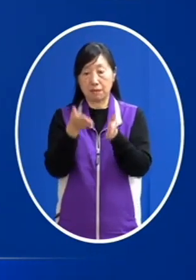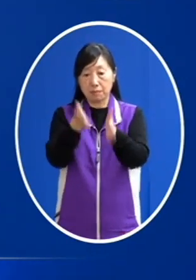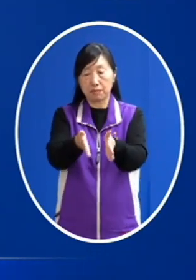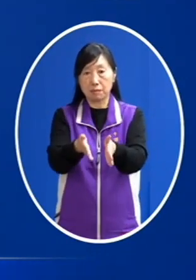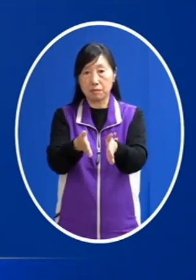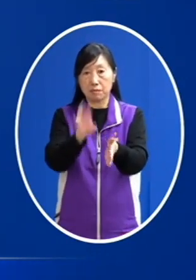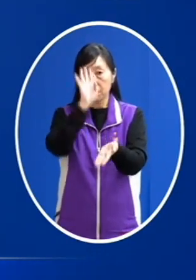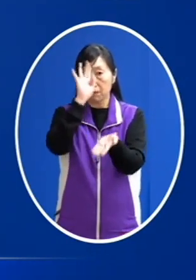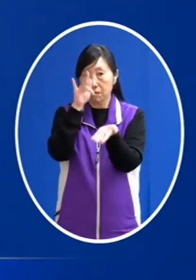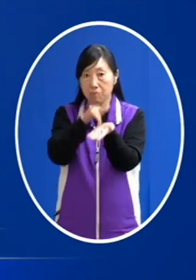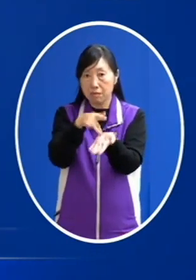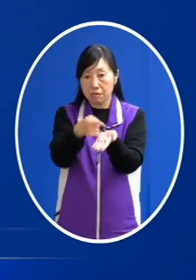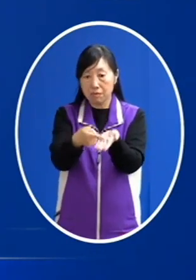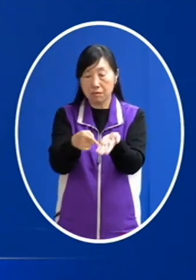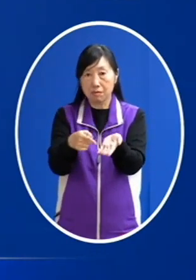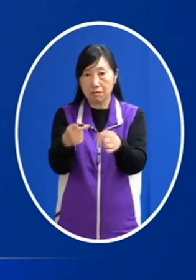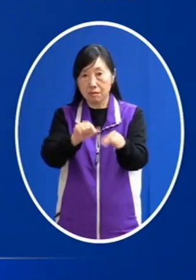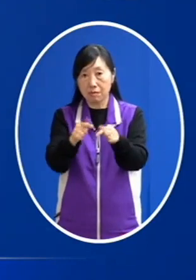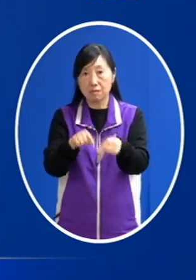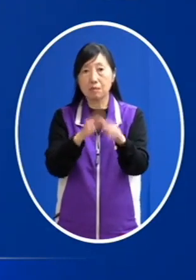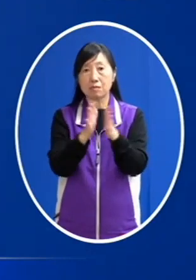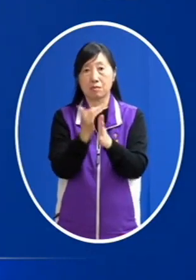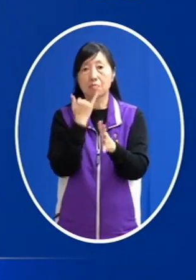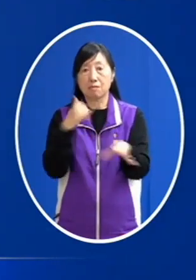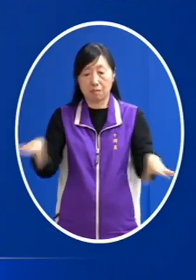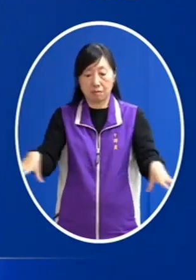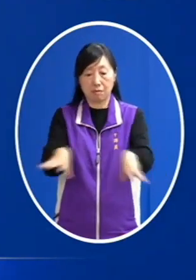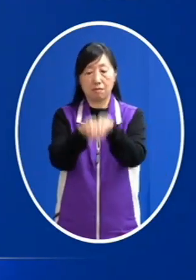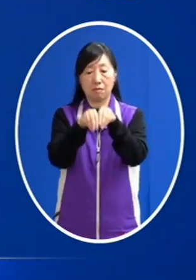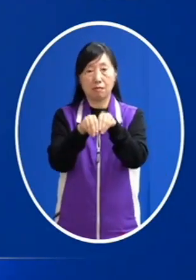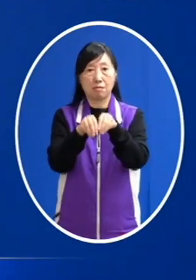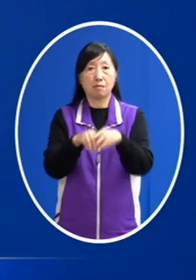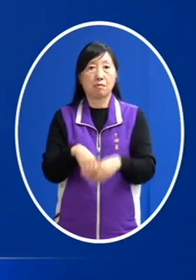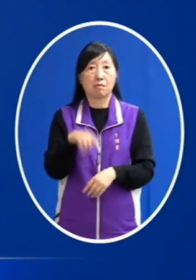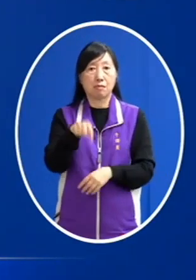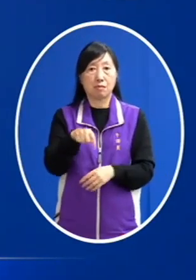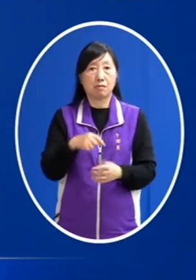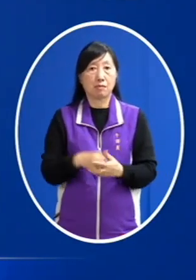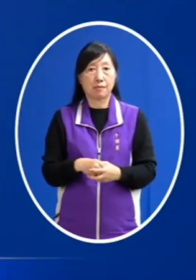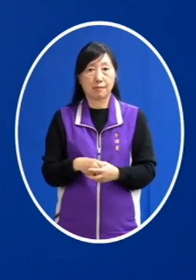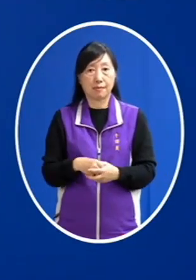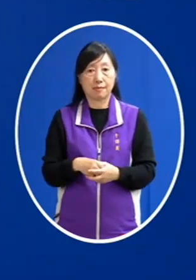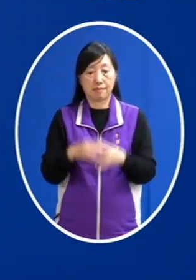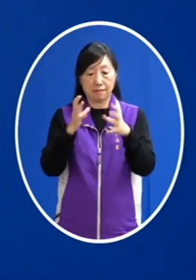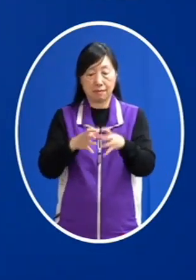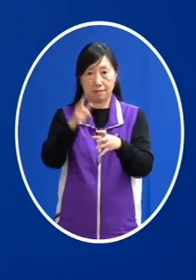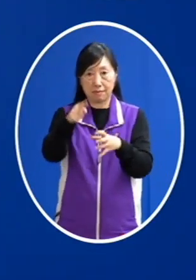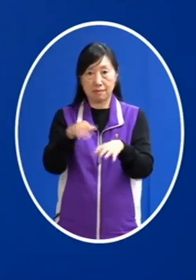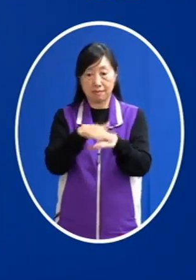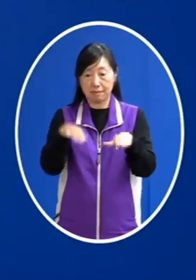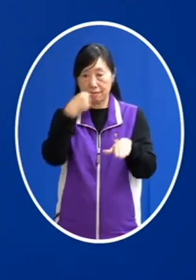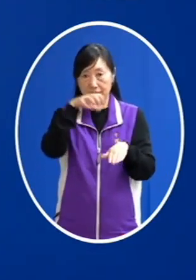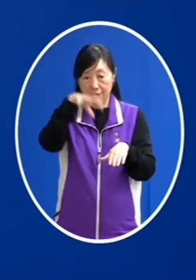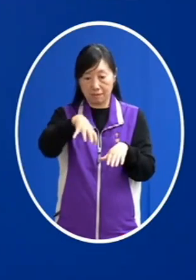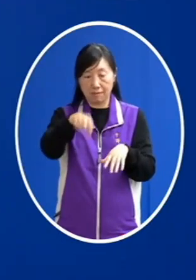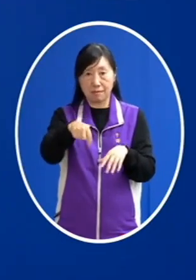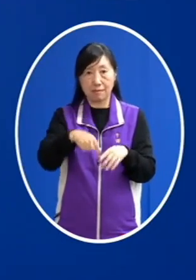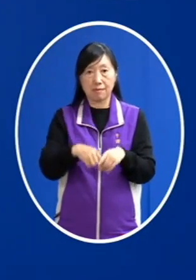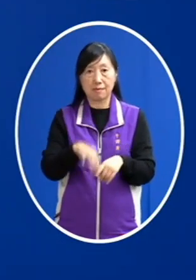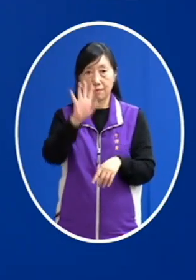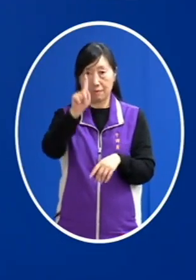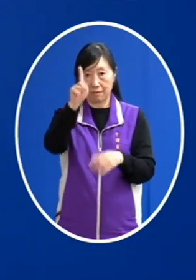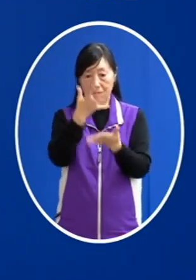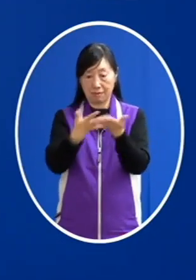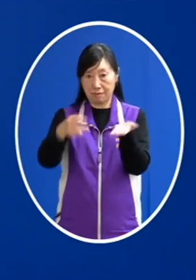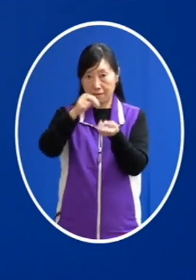个资源，我们一起来做一个整合的一个平台。那这个平台，我们有 国家卫生研